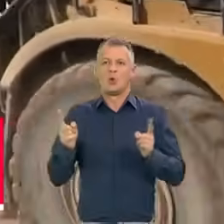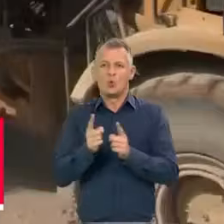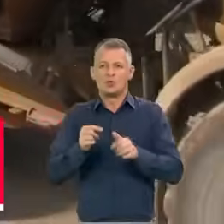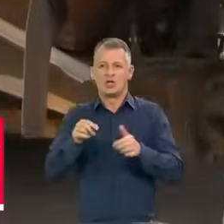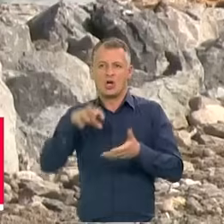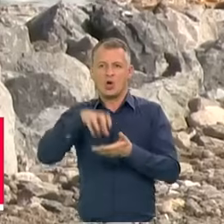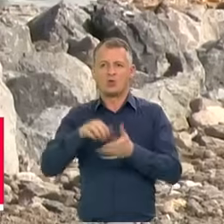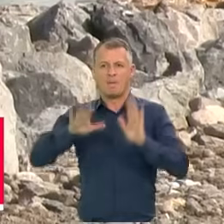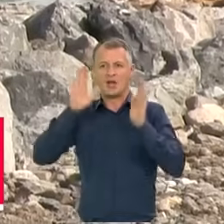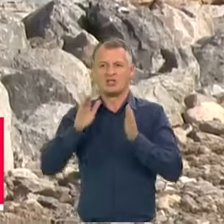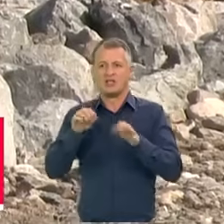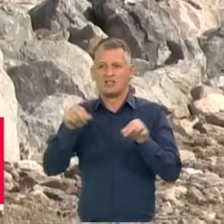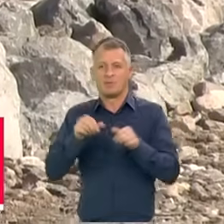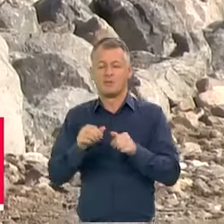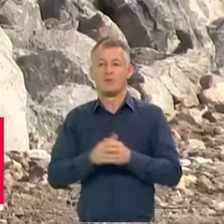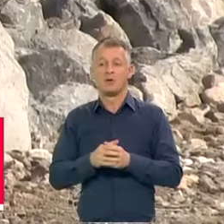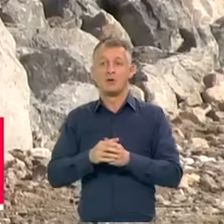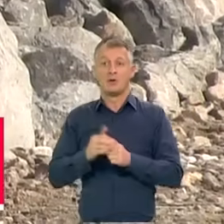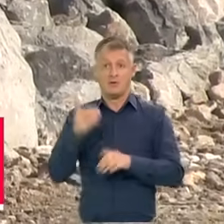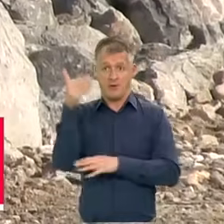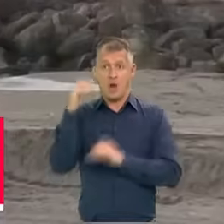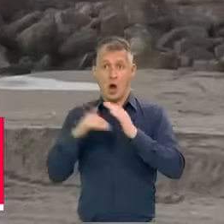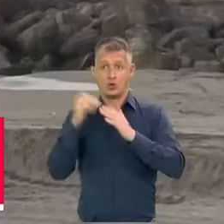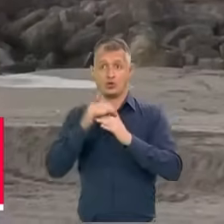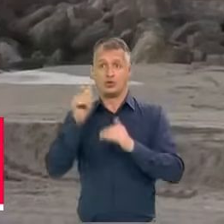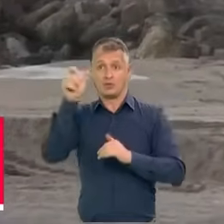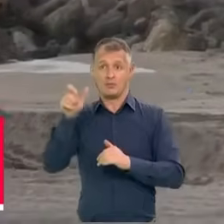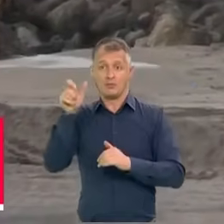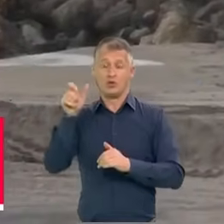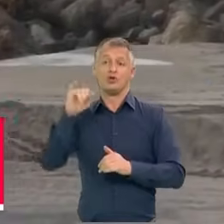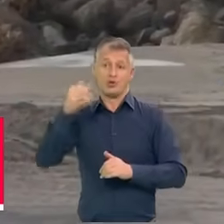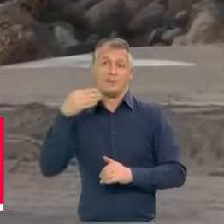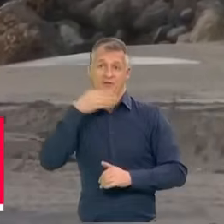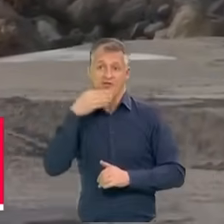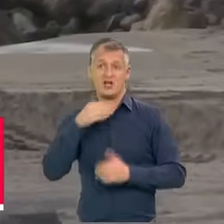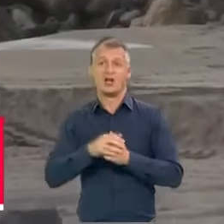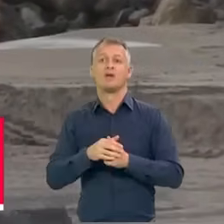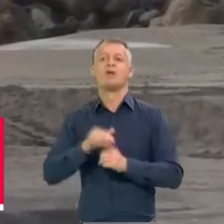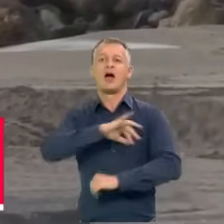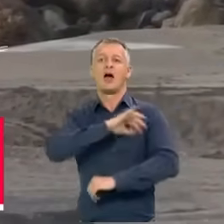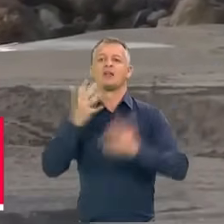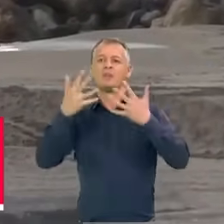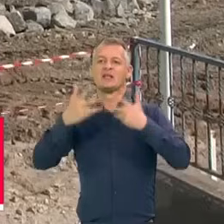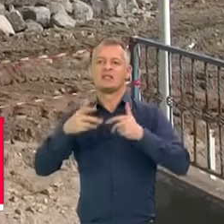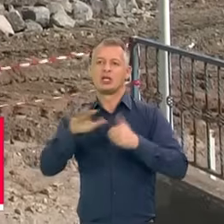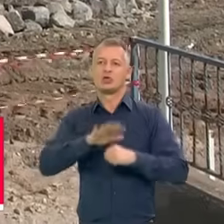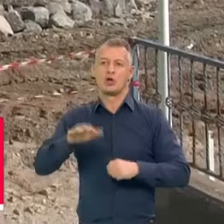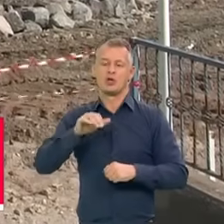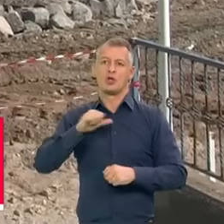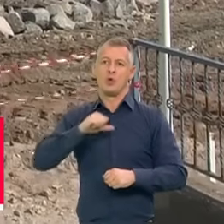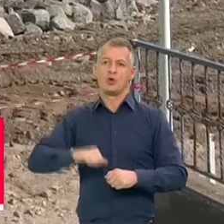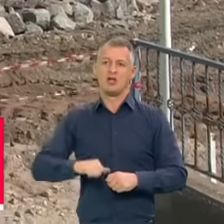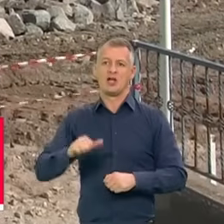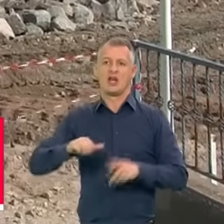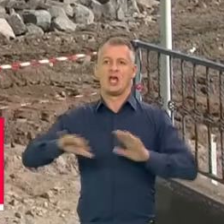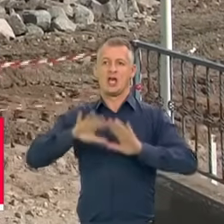alocuri aproape dispăruse în mare atât Constructorul cât și beneficiarul adică administrația bazinală Dobrogea litoral au luat în calcul să